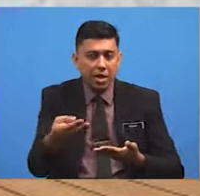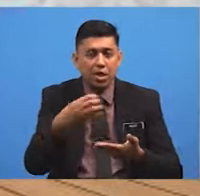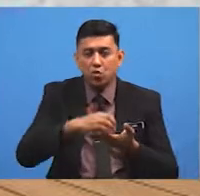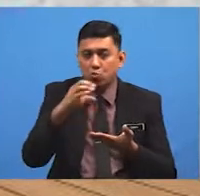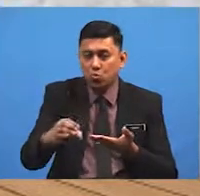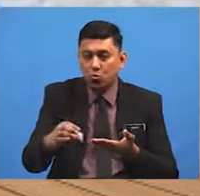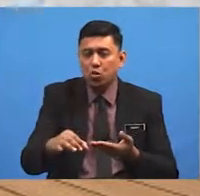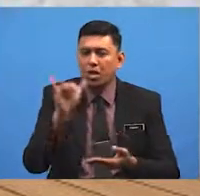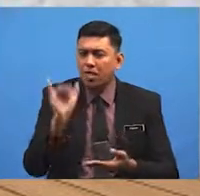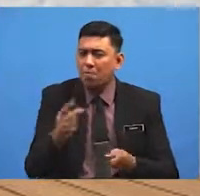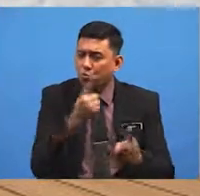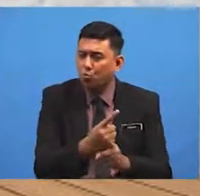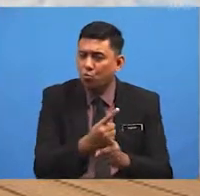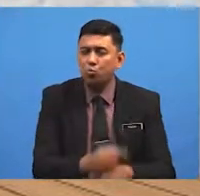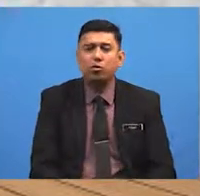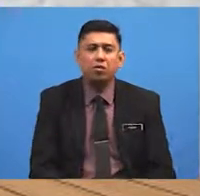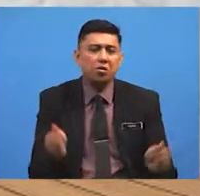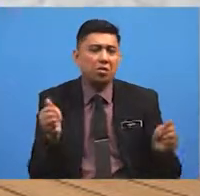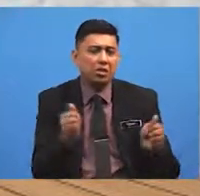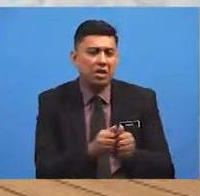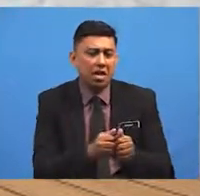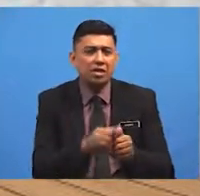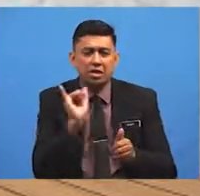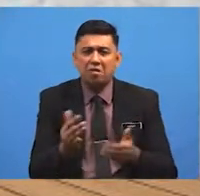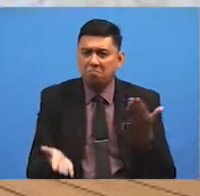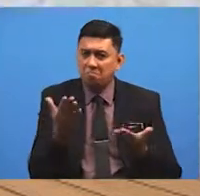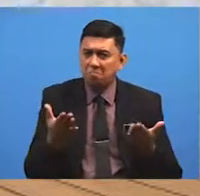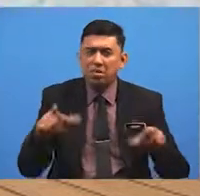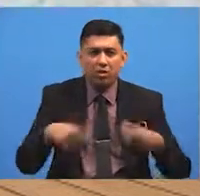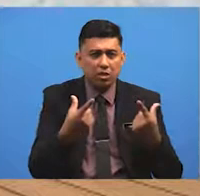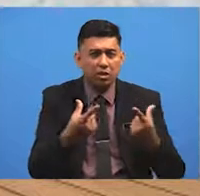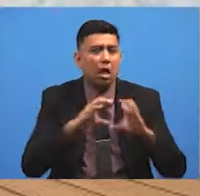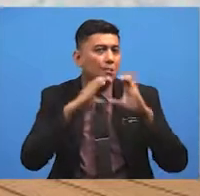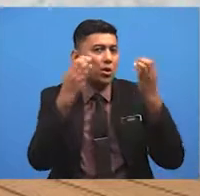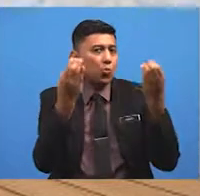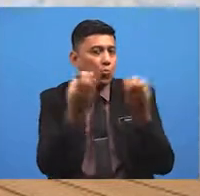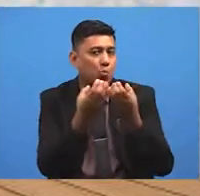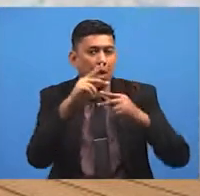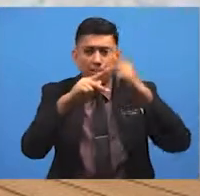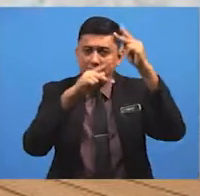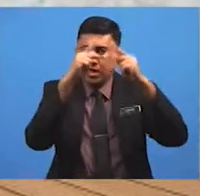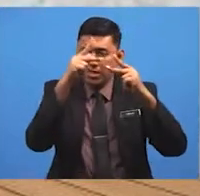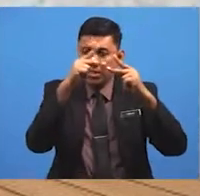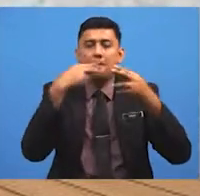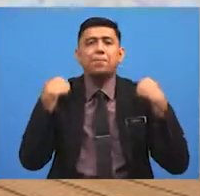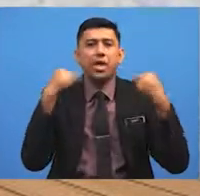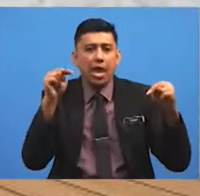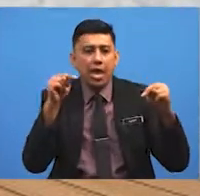antara yang sebenar dengan yang dijangkau berlaku untuk mengukur prestasi penjajahan